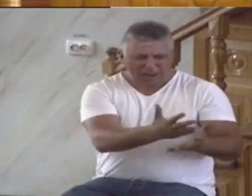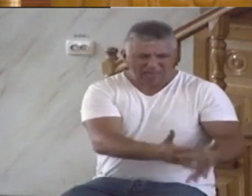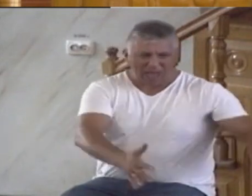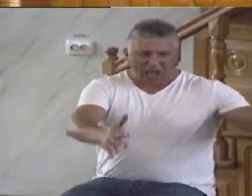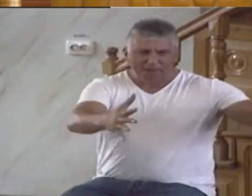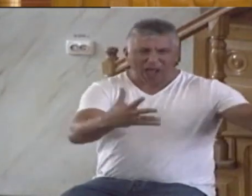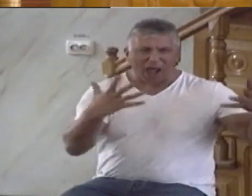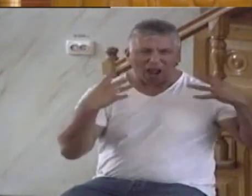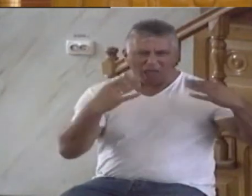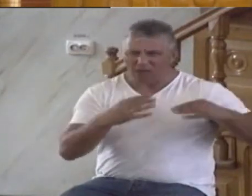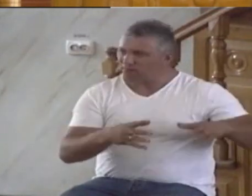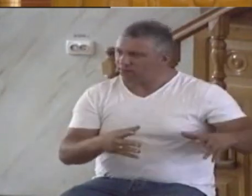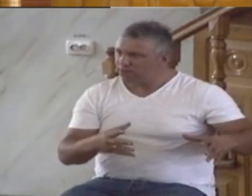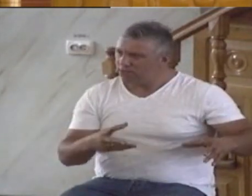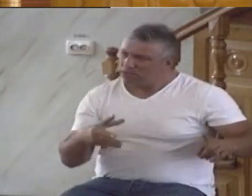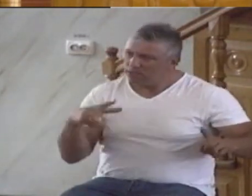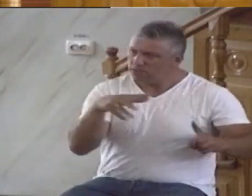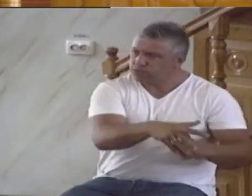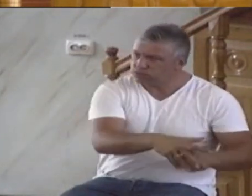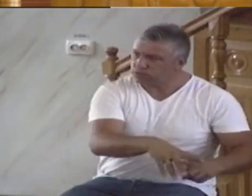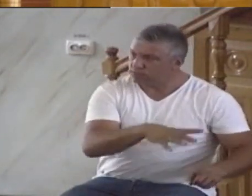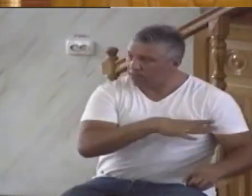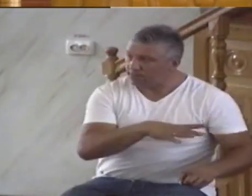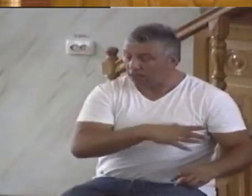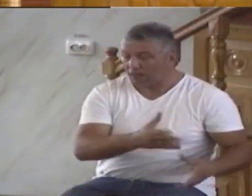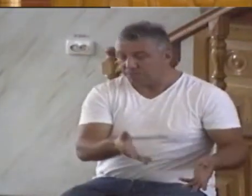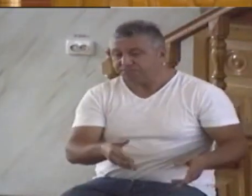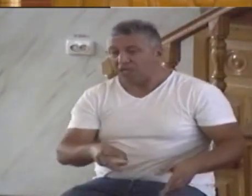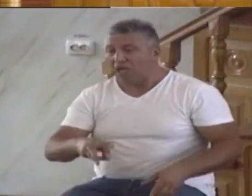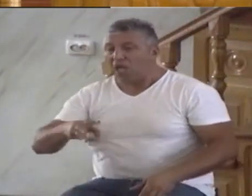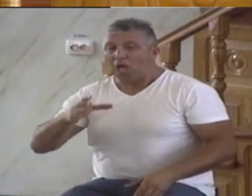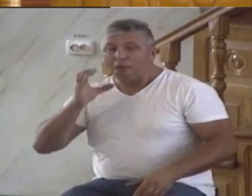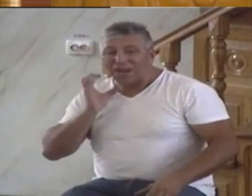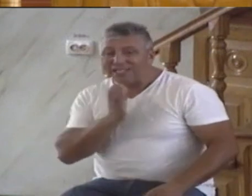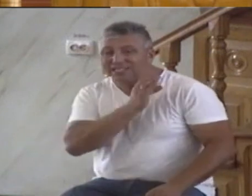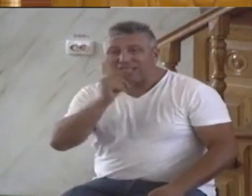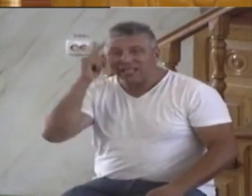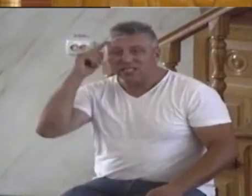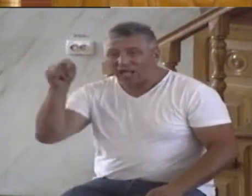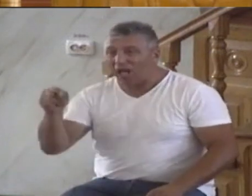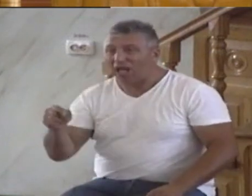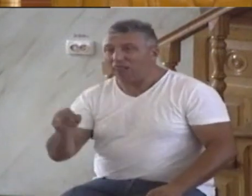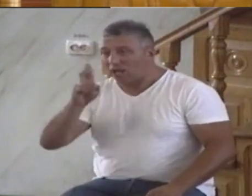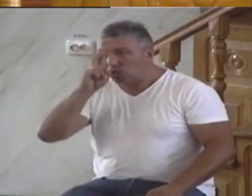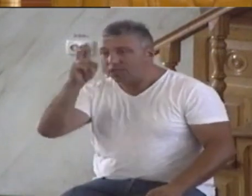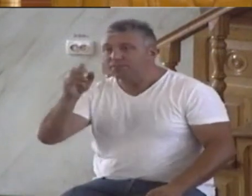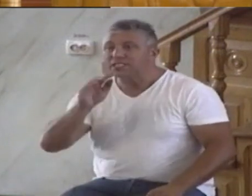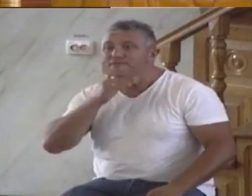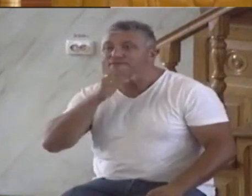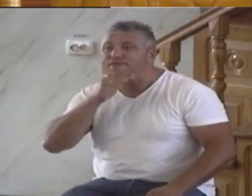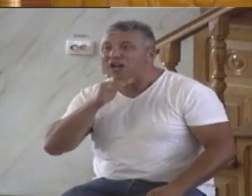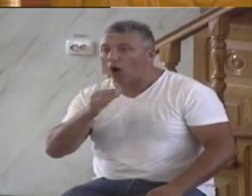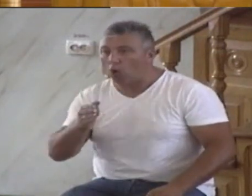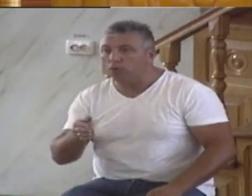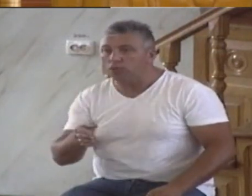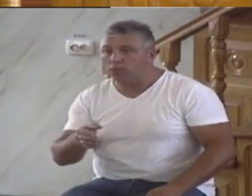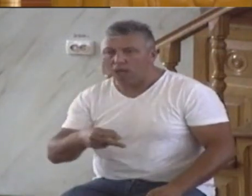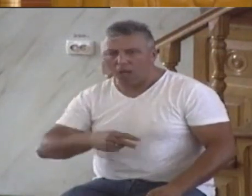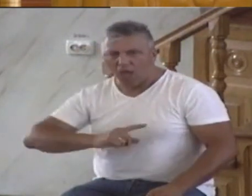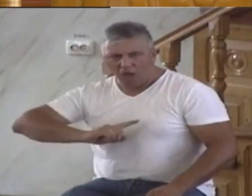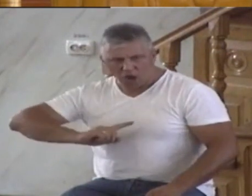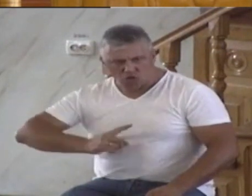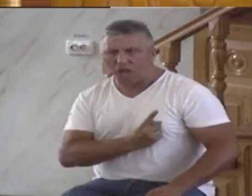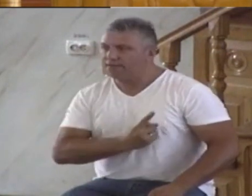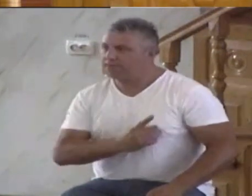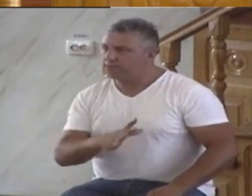Моисей знал, на что способен фараон в своем гневе. Иов, наконец, прошел через горнило